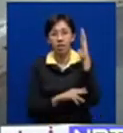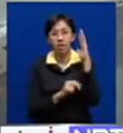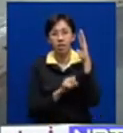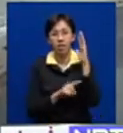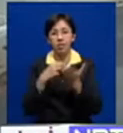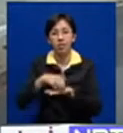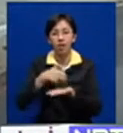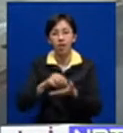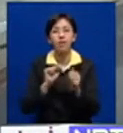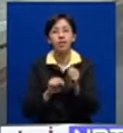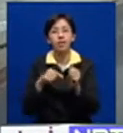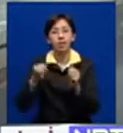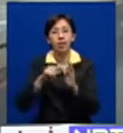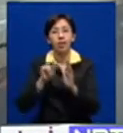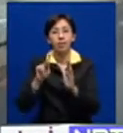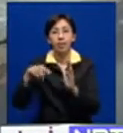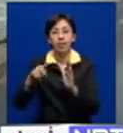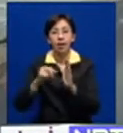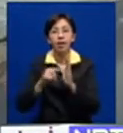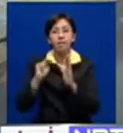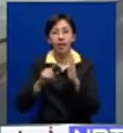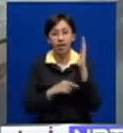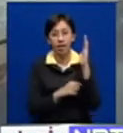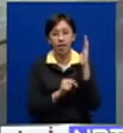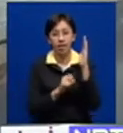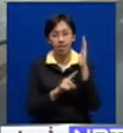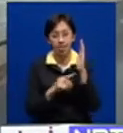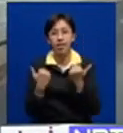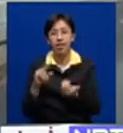ากพื้นที่อำเภอปากพนังจังหวัดนครศรีธรรมราชค่ะช่วงนี้กลับไปทางกรุงเทพมหานคร